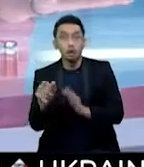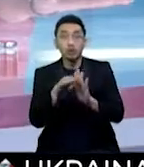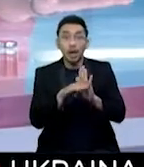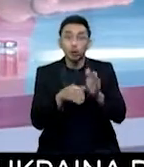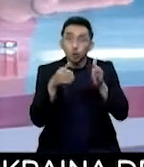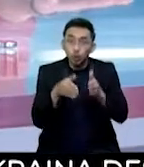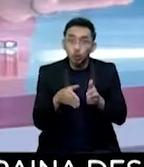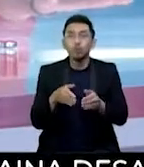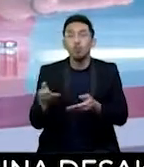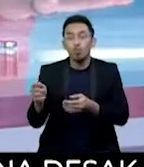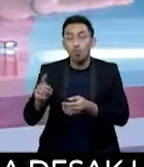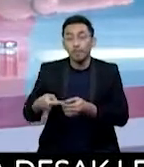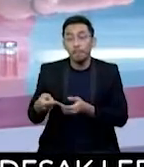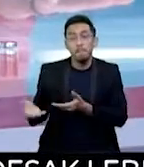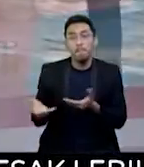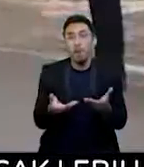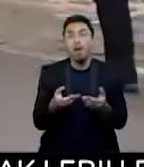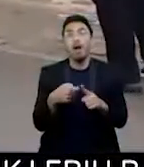wajib membawa KTP.